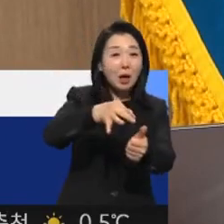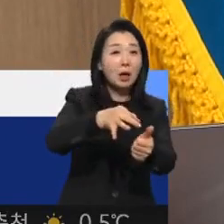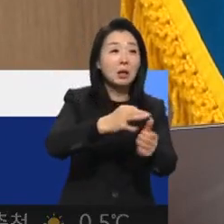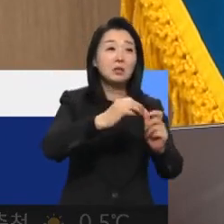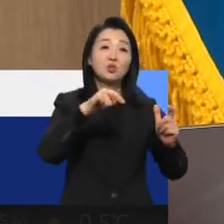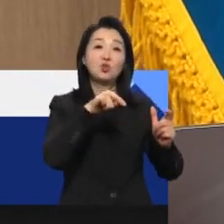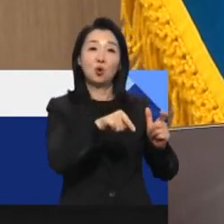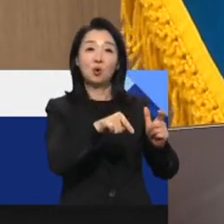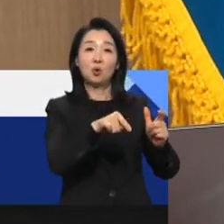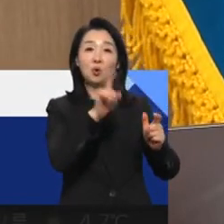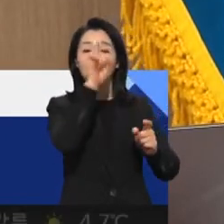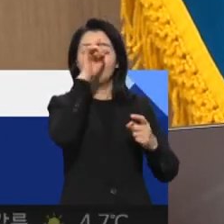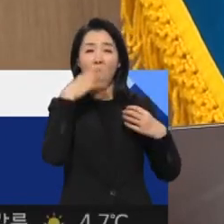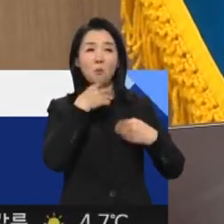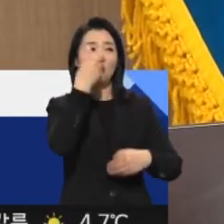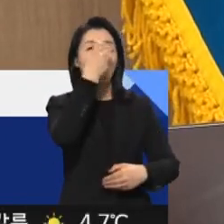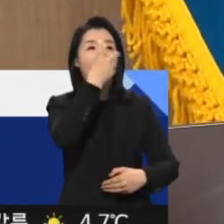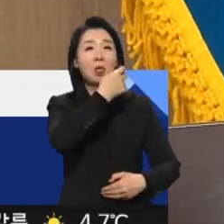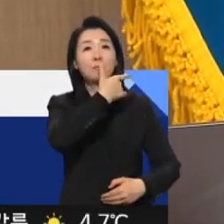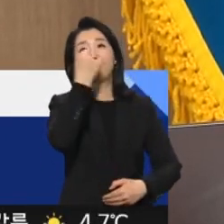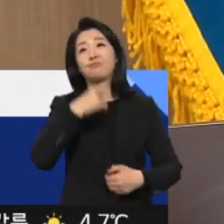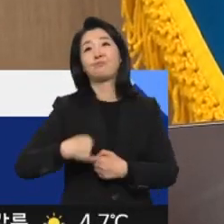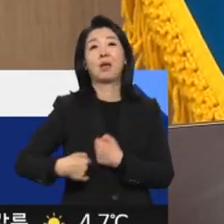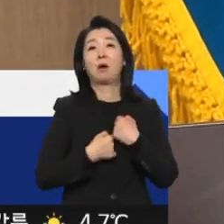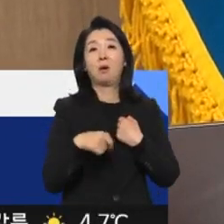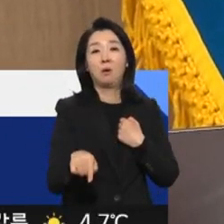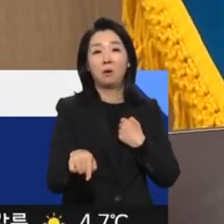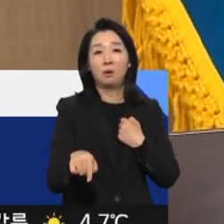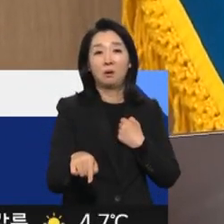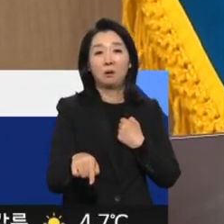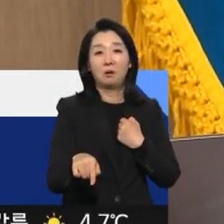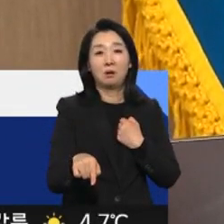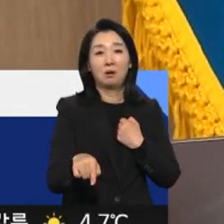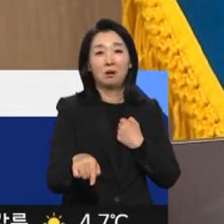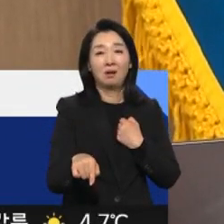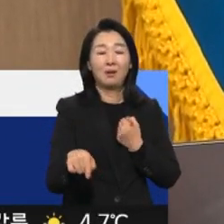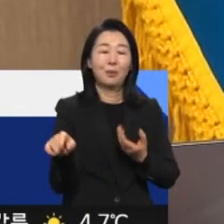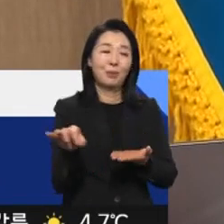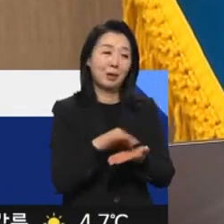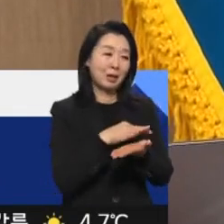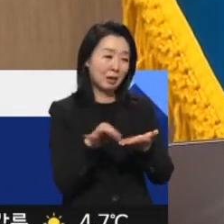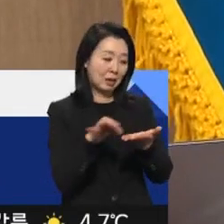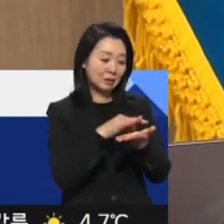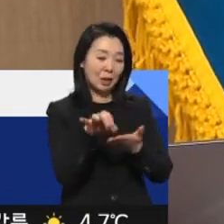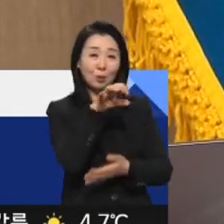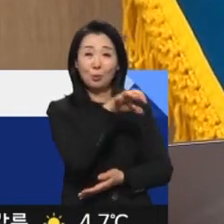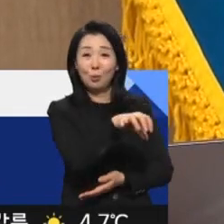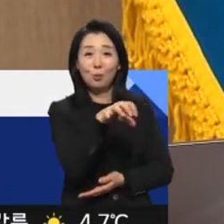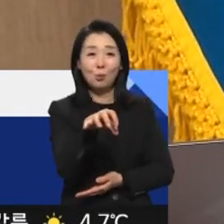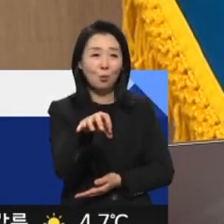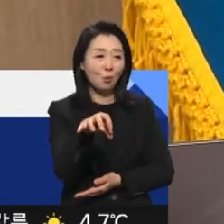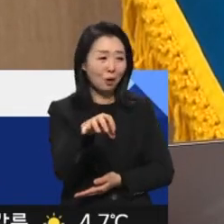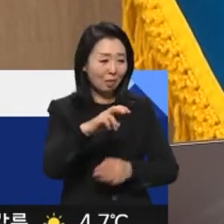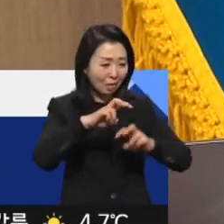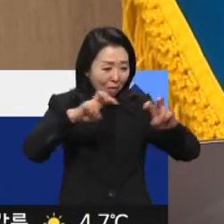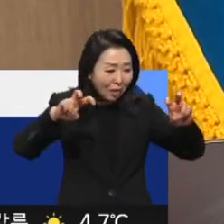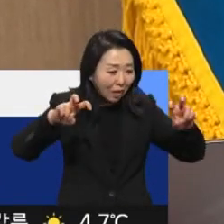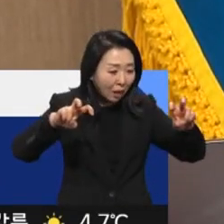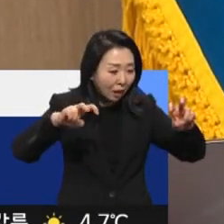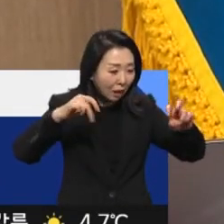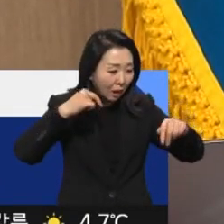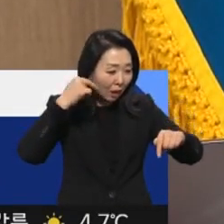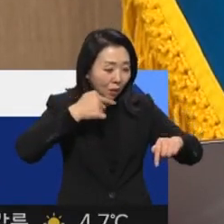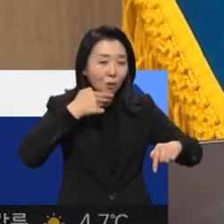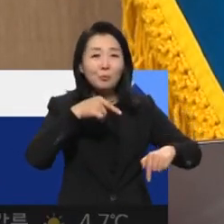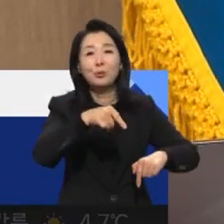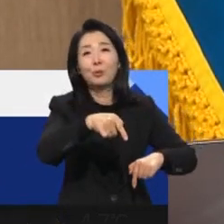늘어났지만 정부의 관리는 미흡했고 그간 그 회계 사용처를 제대로 들여다본 적이